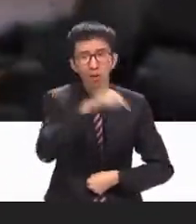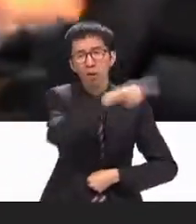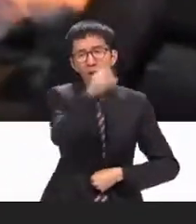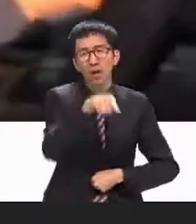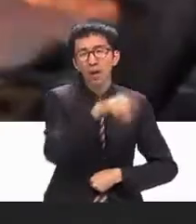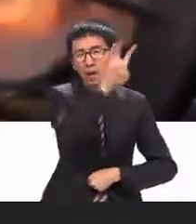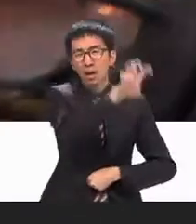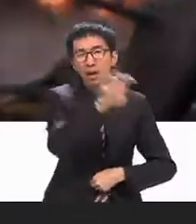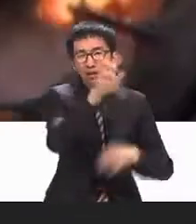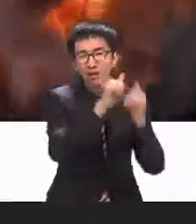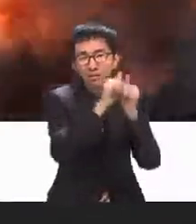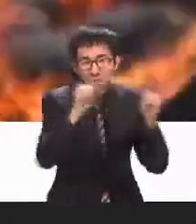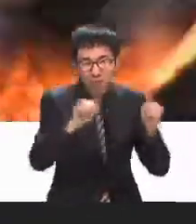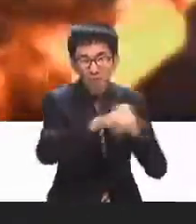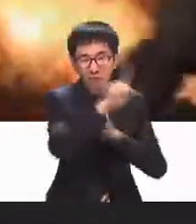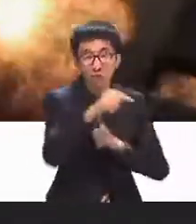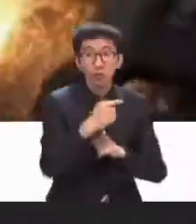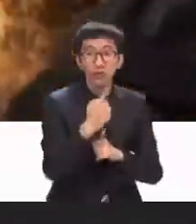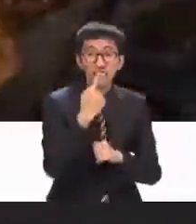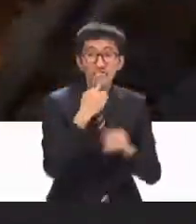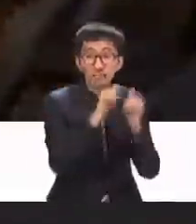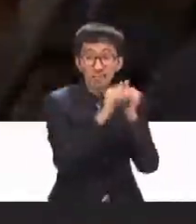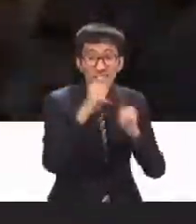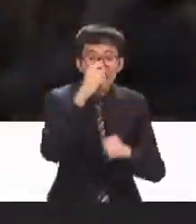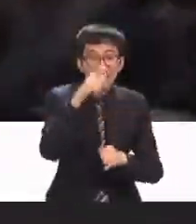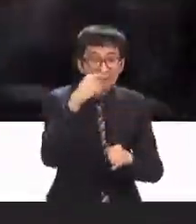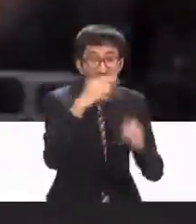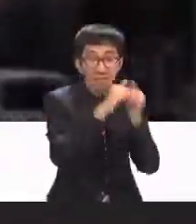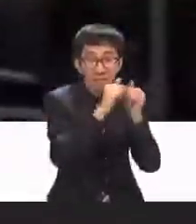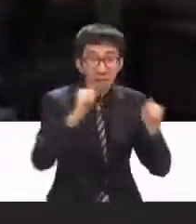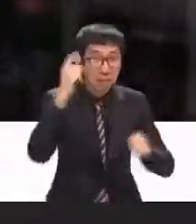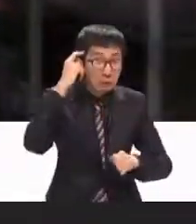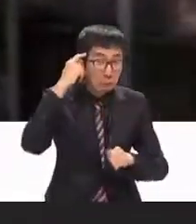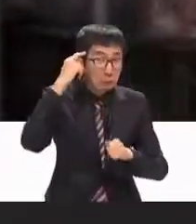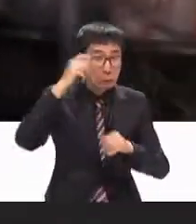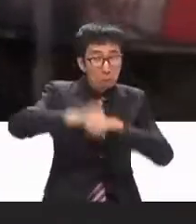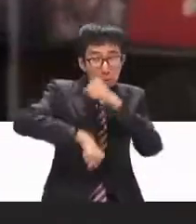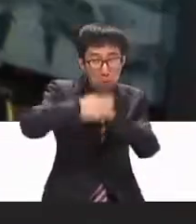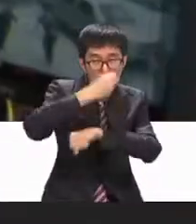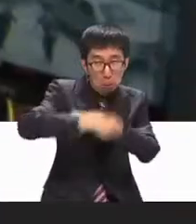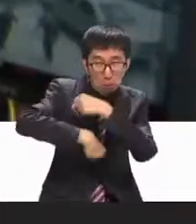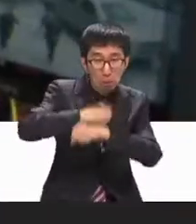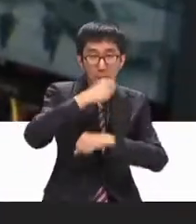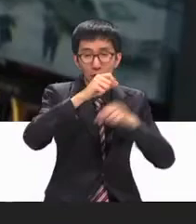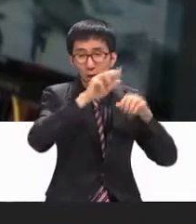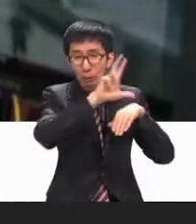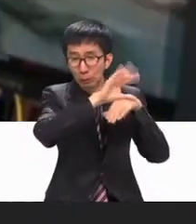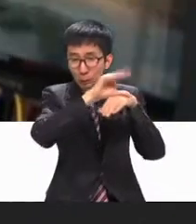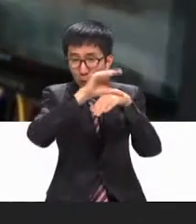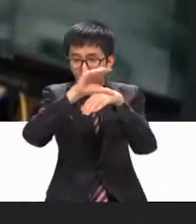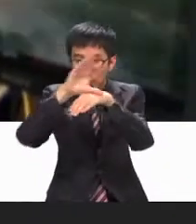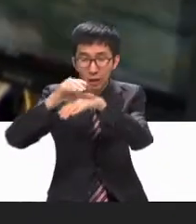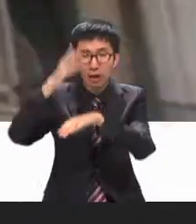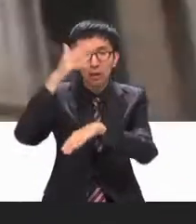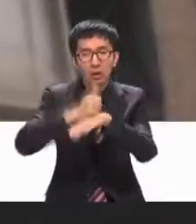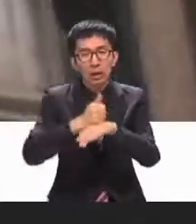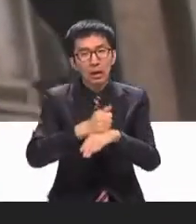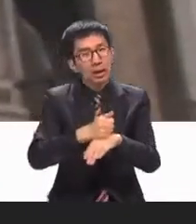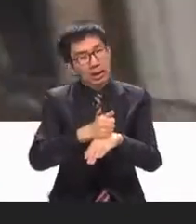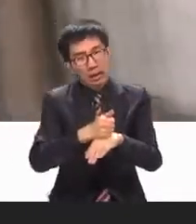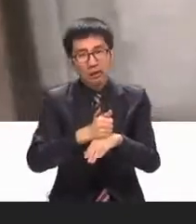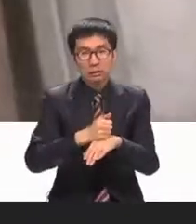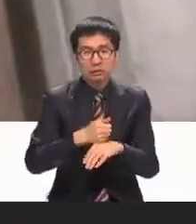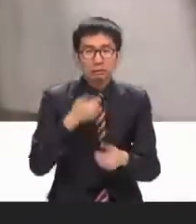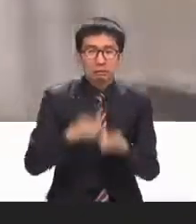서양인들의 생각하는 동양 도시의 모습을 그들 마음대로 그리다 보니까 결국 그런 일들이 벌어졌다 결국 아